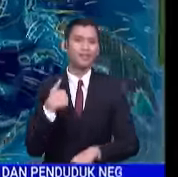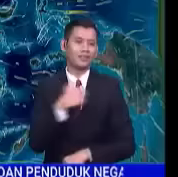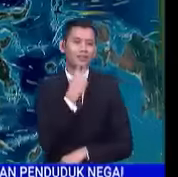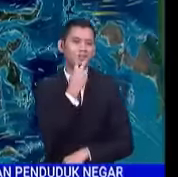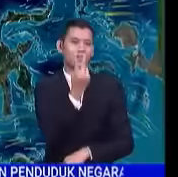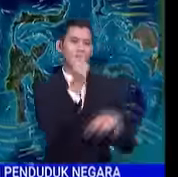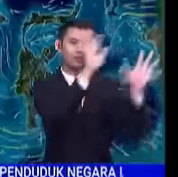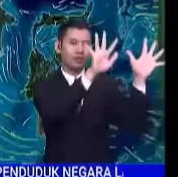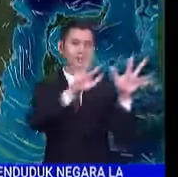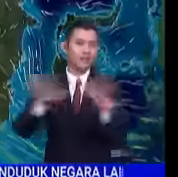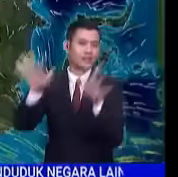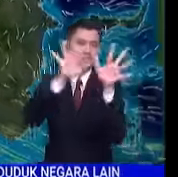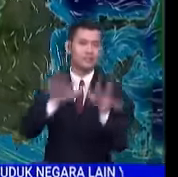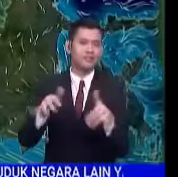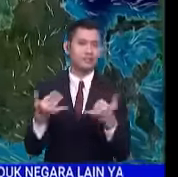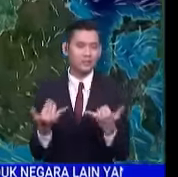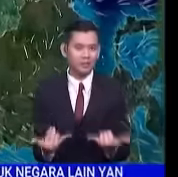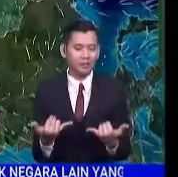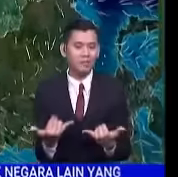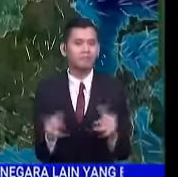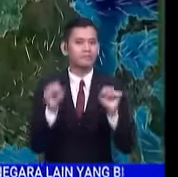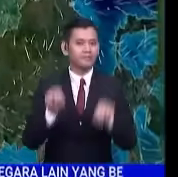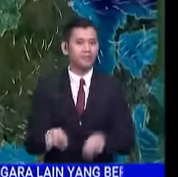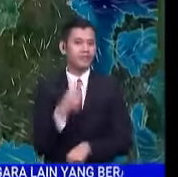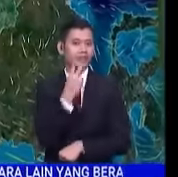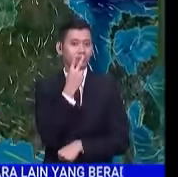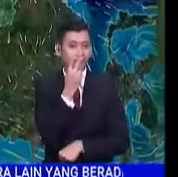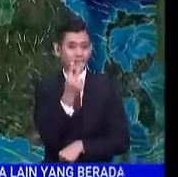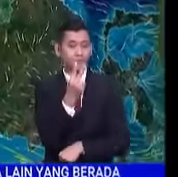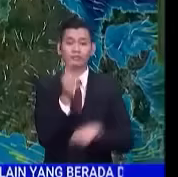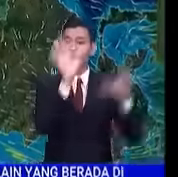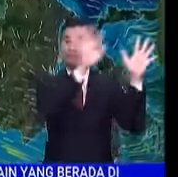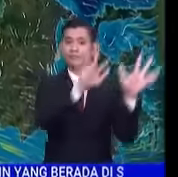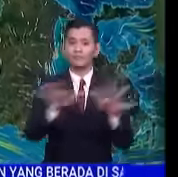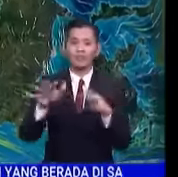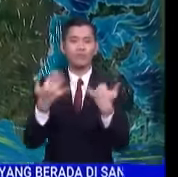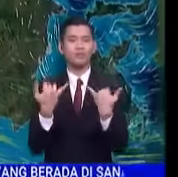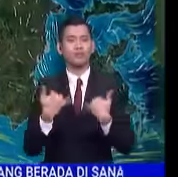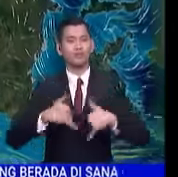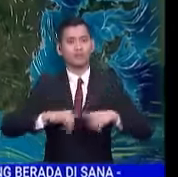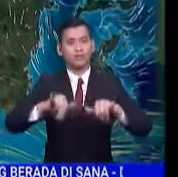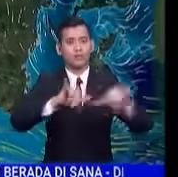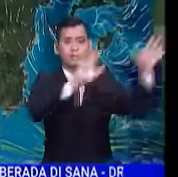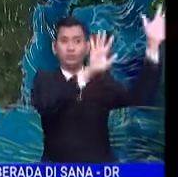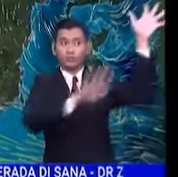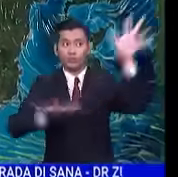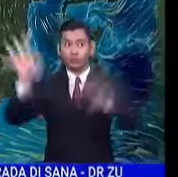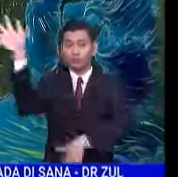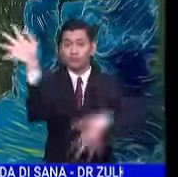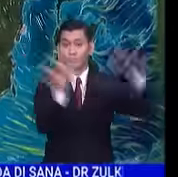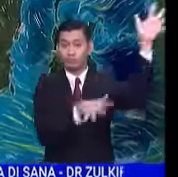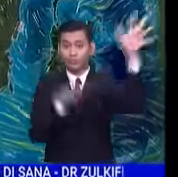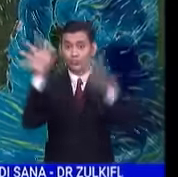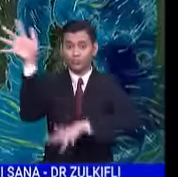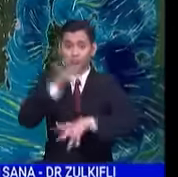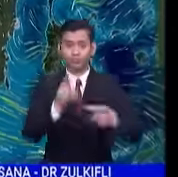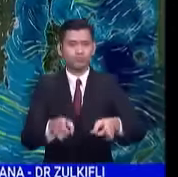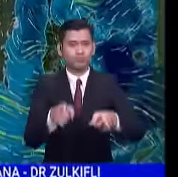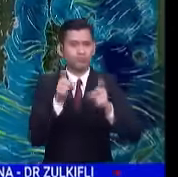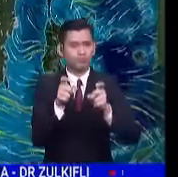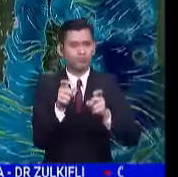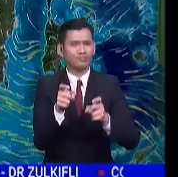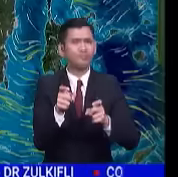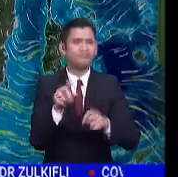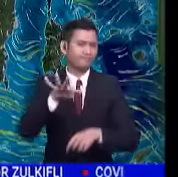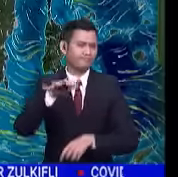carta angin semasa. Dapat diperhatikan ketika ini angin masih lagi bertiup dari pelbagai hala dengan kelajuan